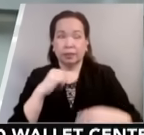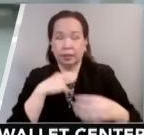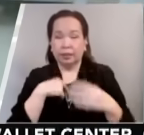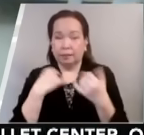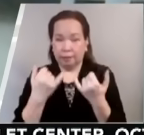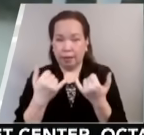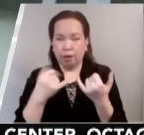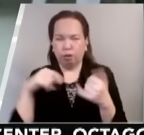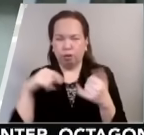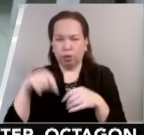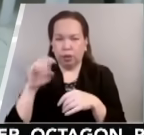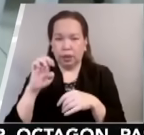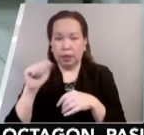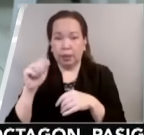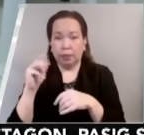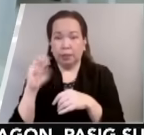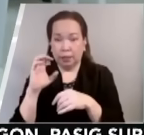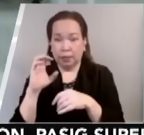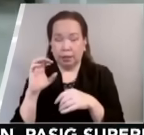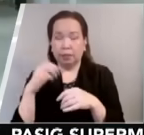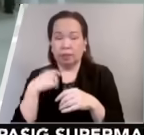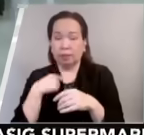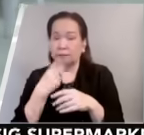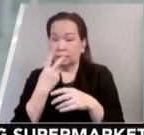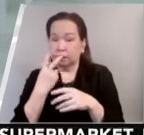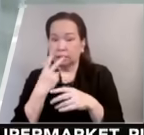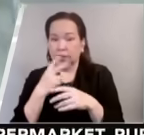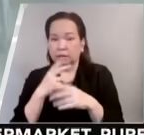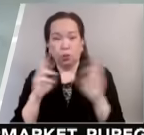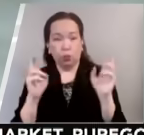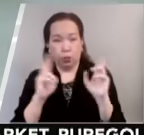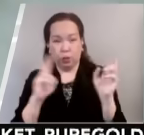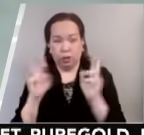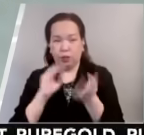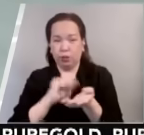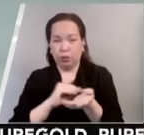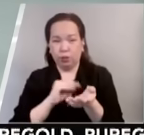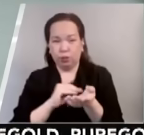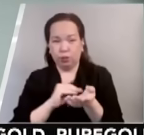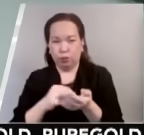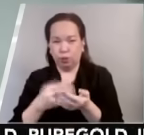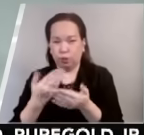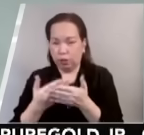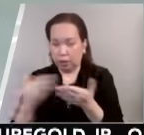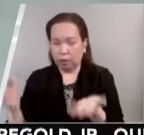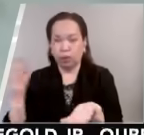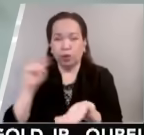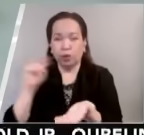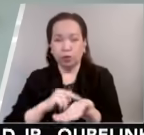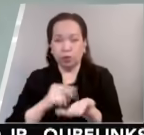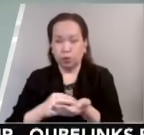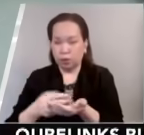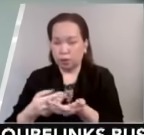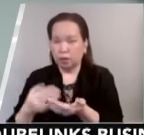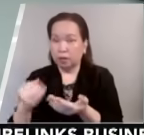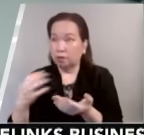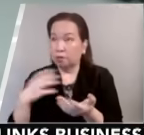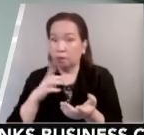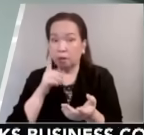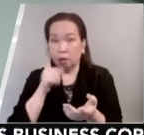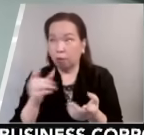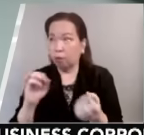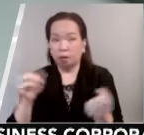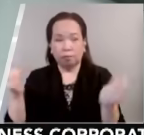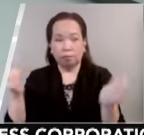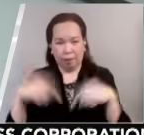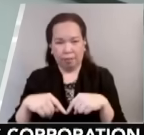Avenue medical center kung saan makikita niyo po nakahanda ang mga doktor ang mga nurse para sa anumang pasyenteng darating Pero sa kabutihang palad Wala pa po Hong